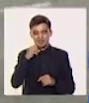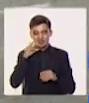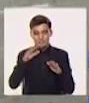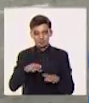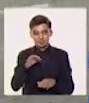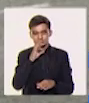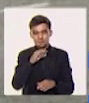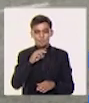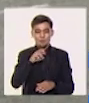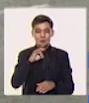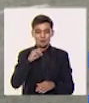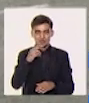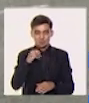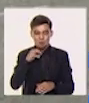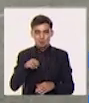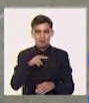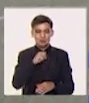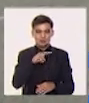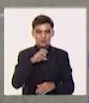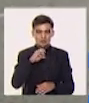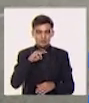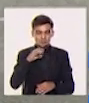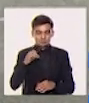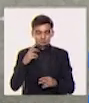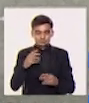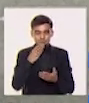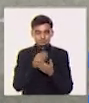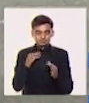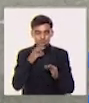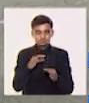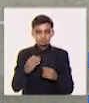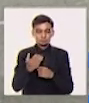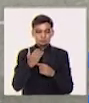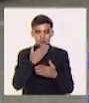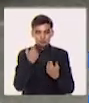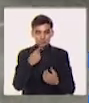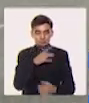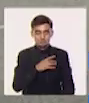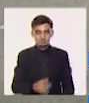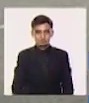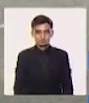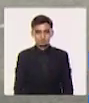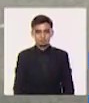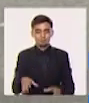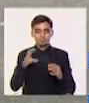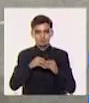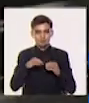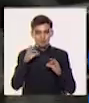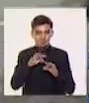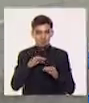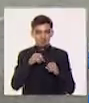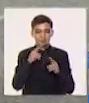осы парацетамол мен аспириннің біраз уақыттан бері өздеріне жеткізілмегенін жеткізді. Ал жалпы дәл